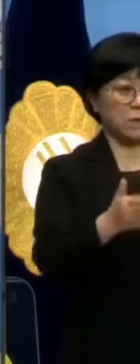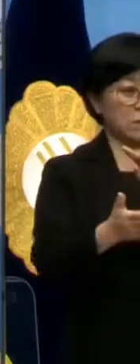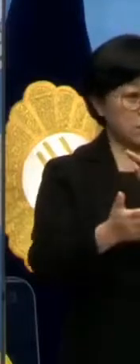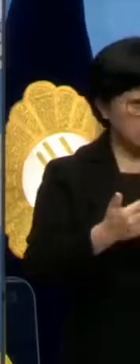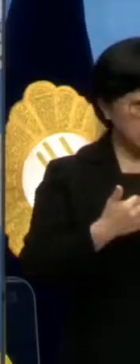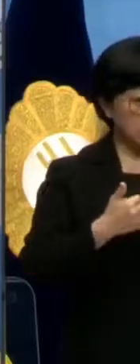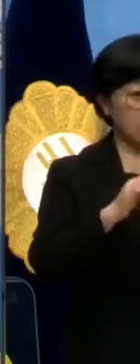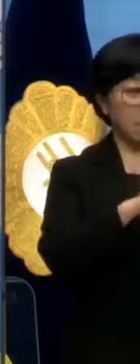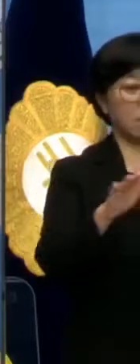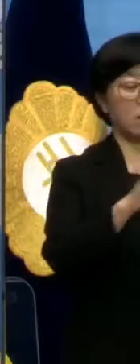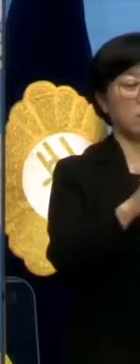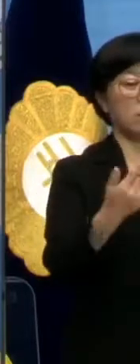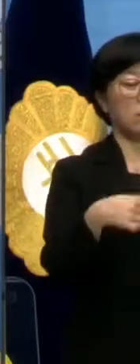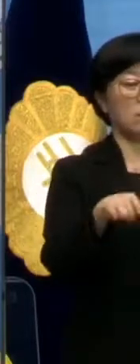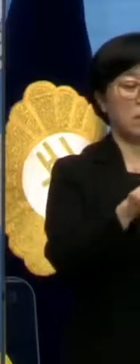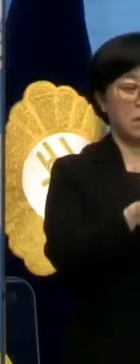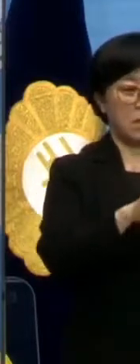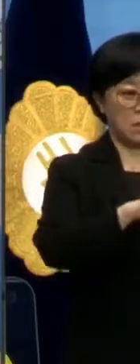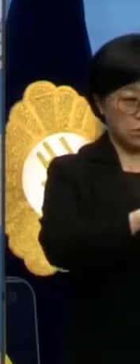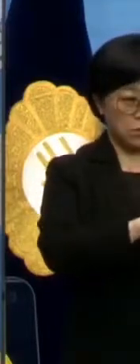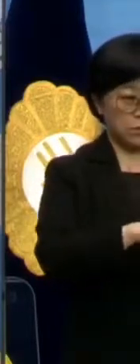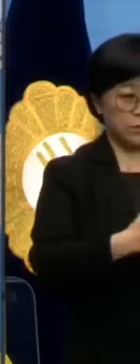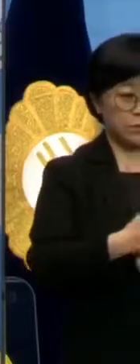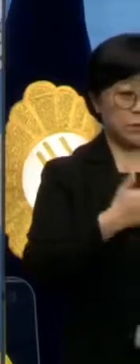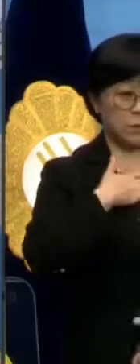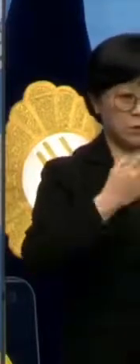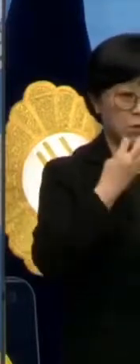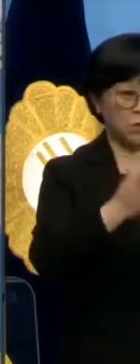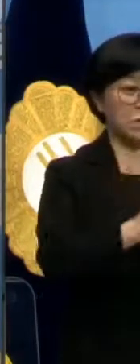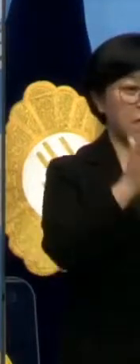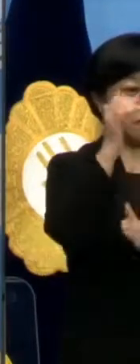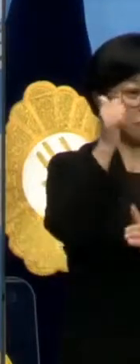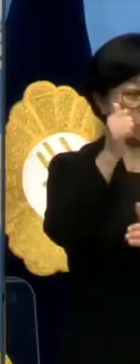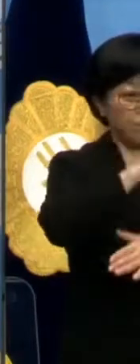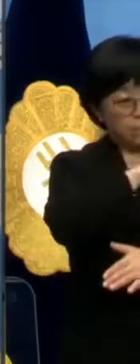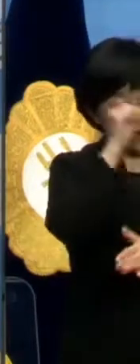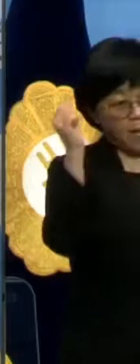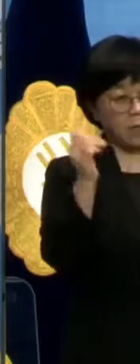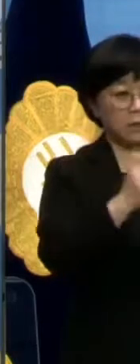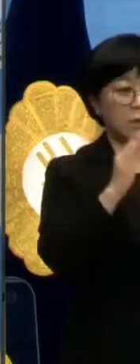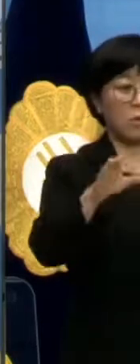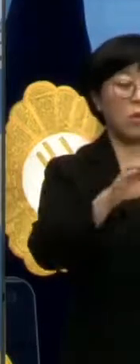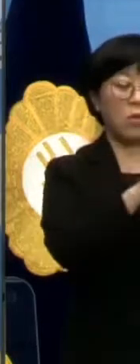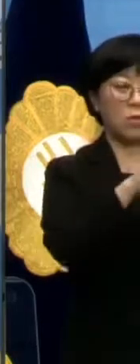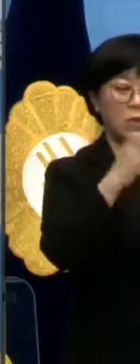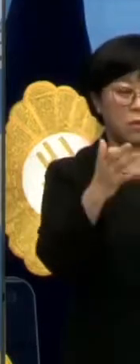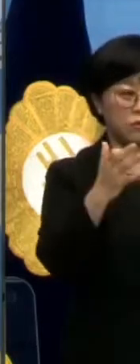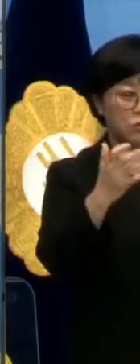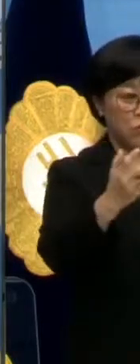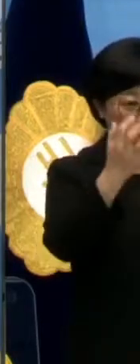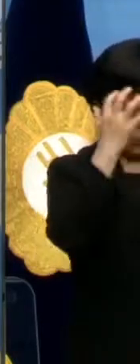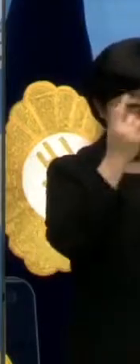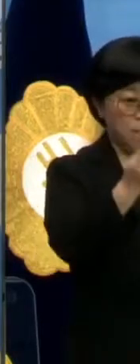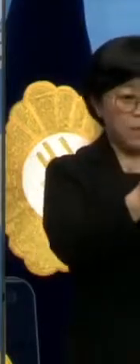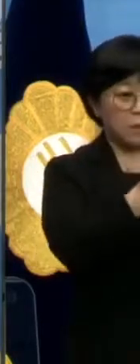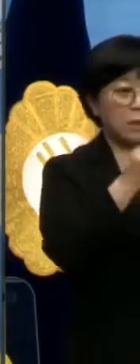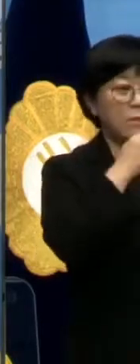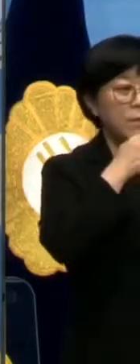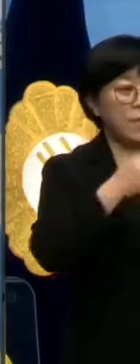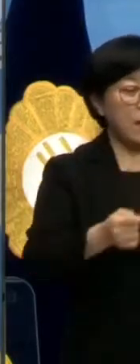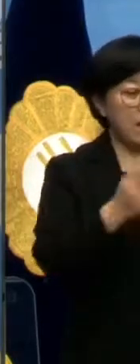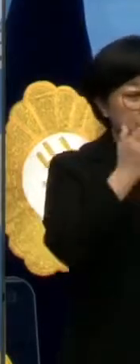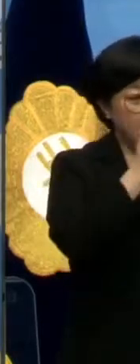선제적인 대응을 약속드립니다. 저는 서울시장이 되면 코로나19로 고통받는